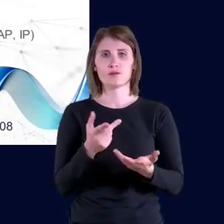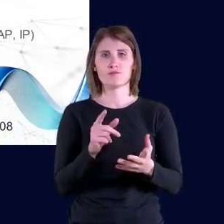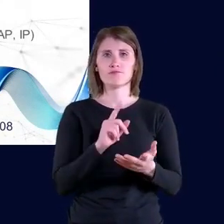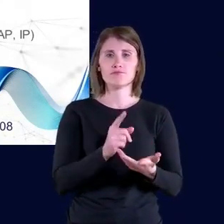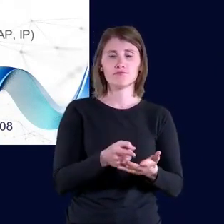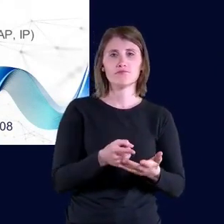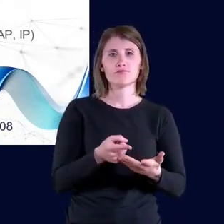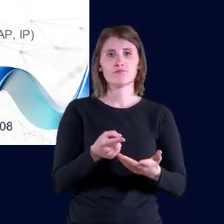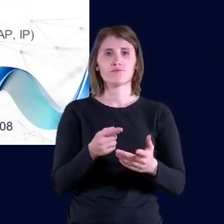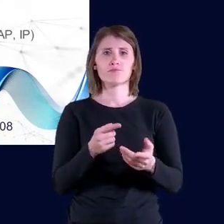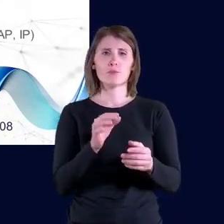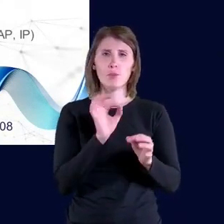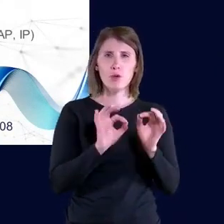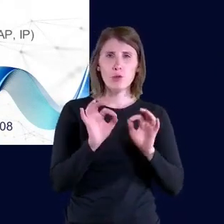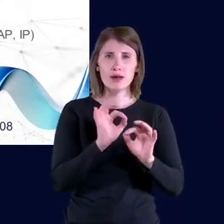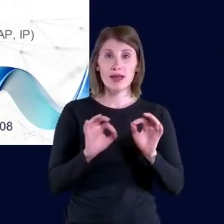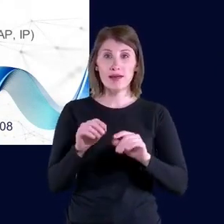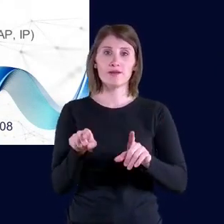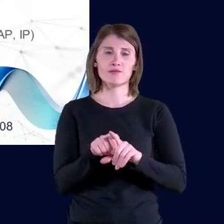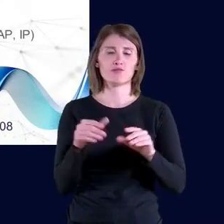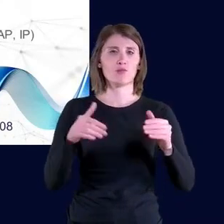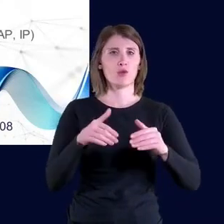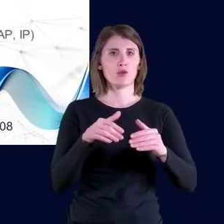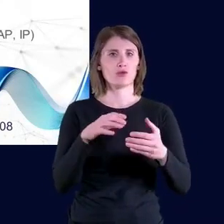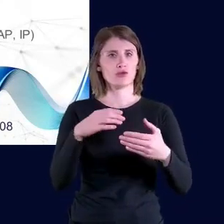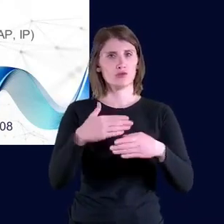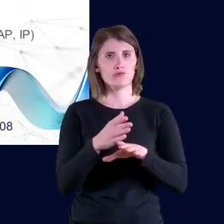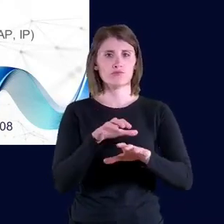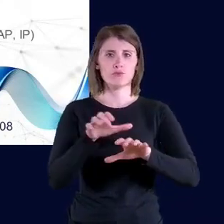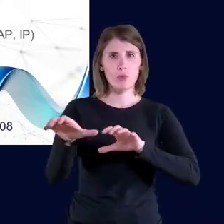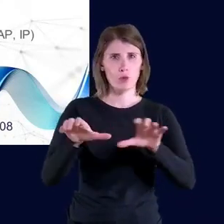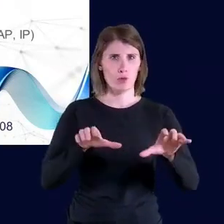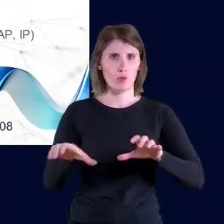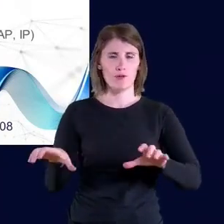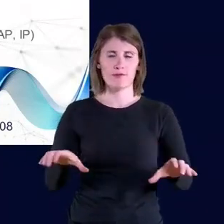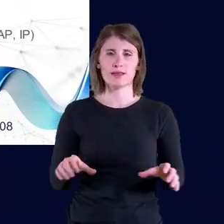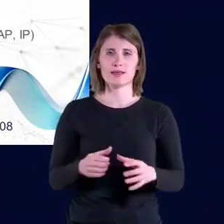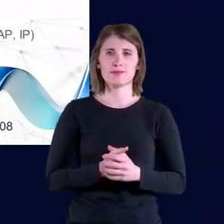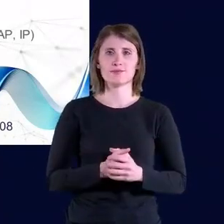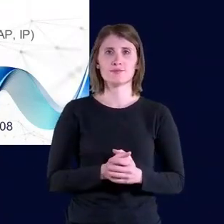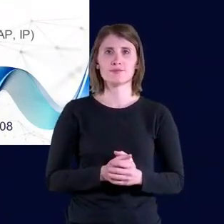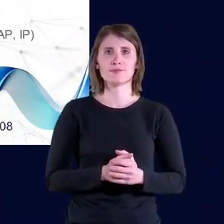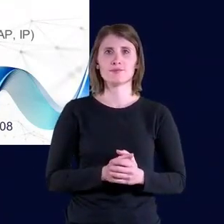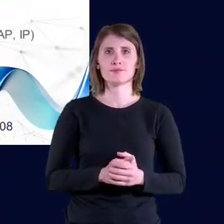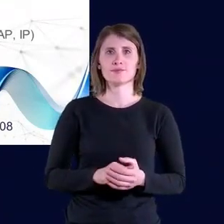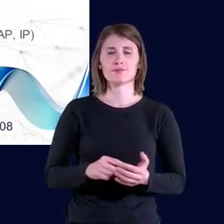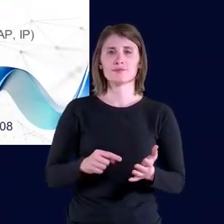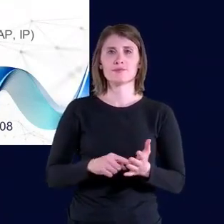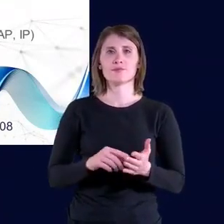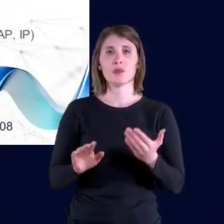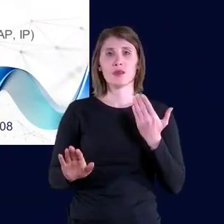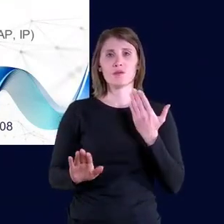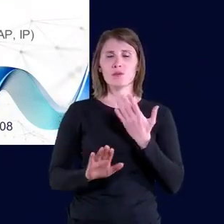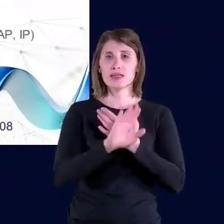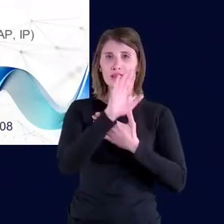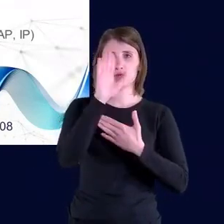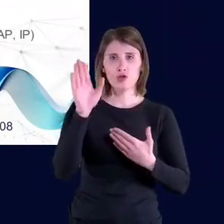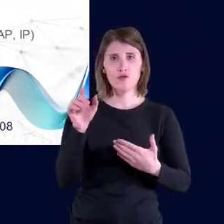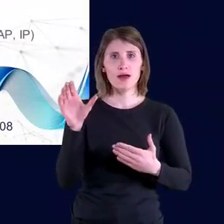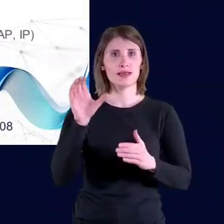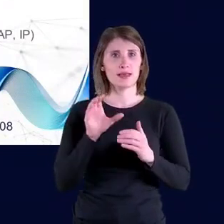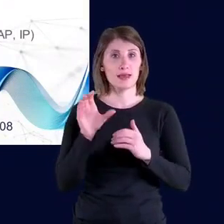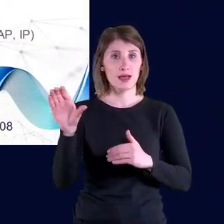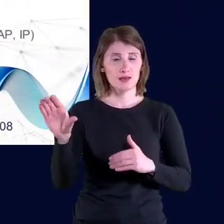jak również możliwe jest grupowanie obiektów prezentacja zagregowanych danych